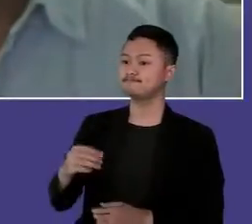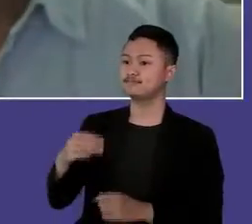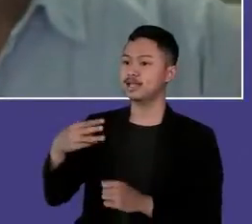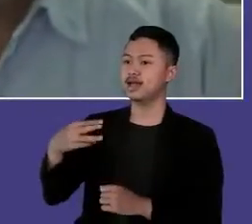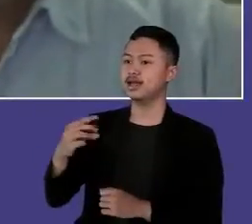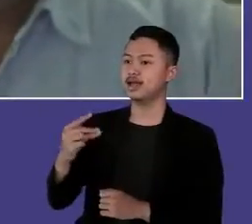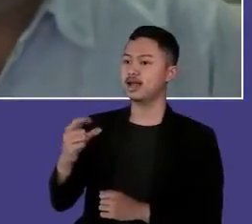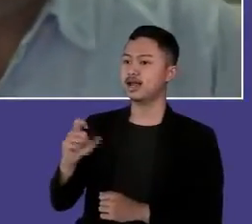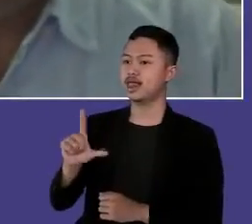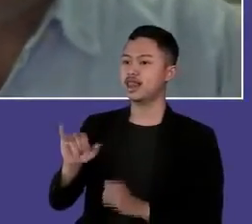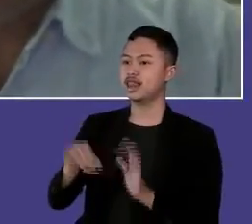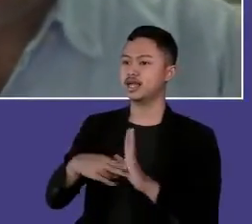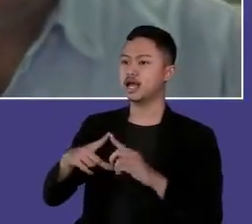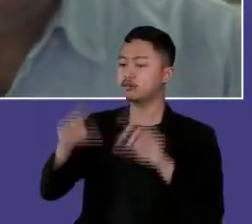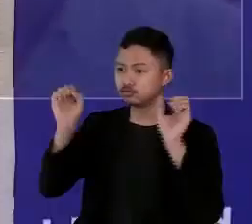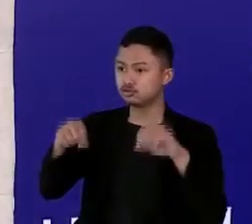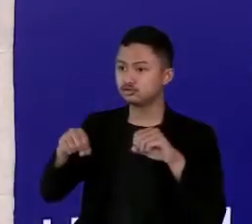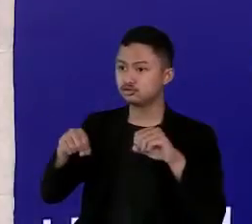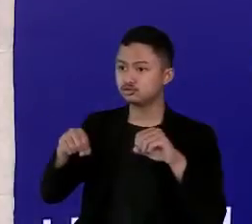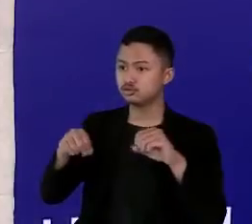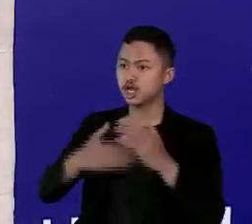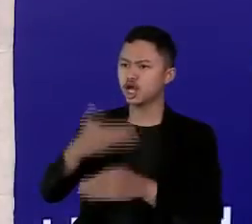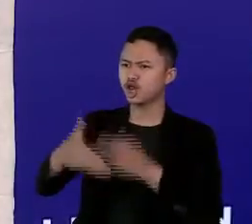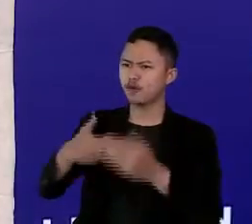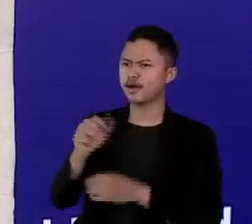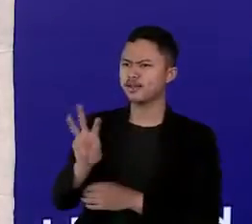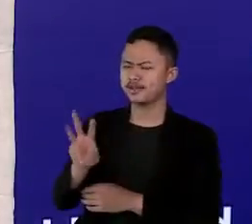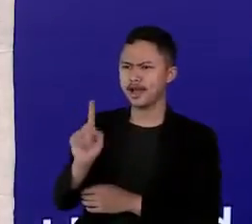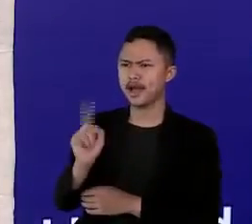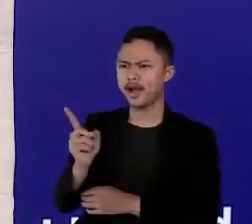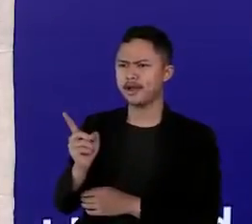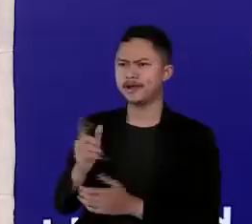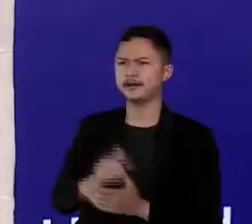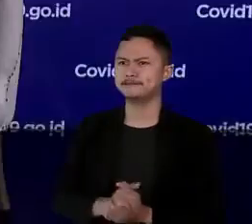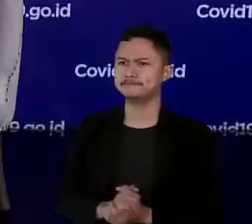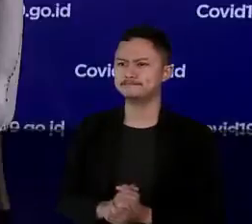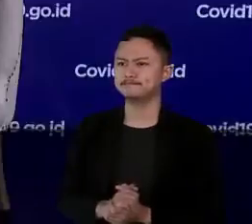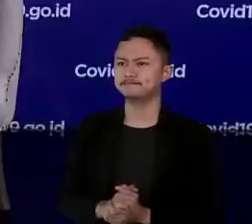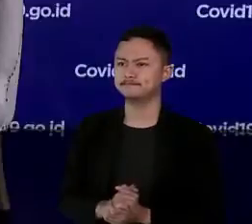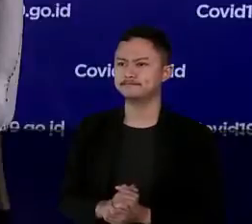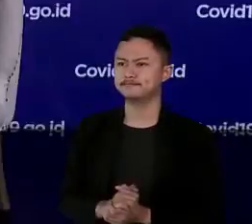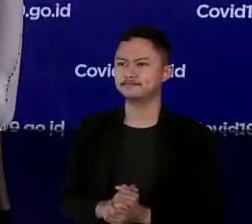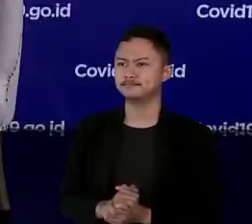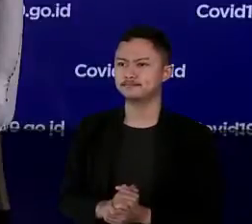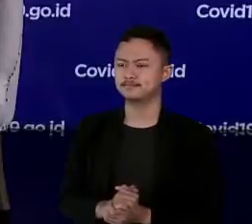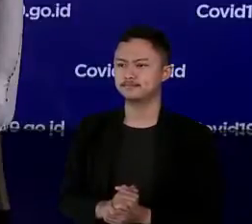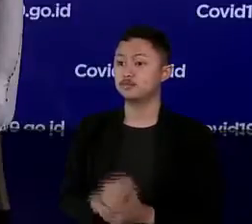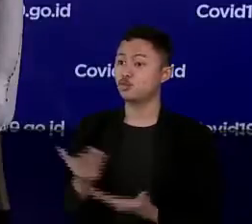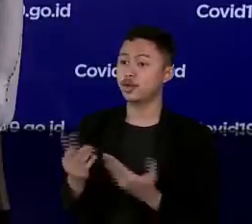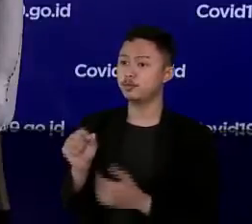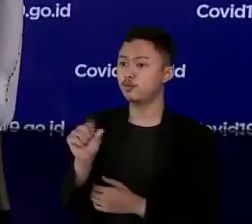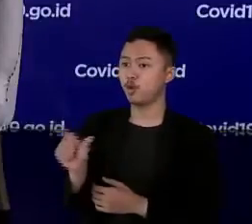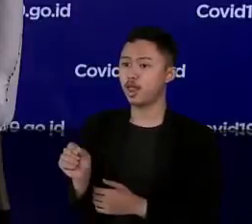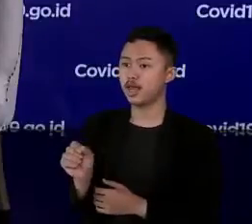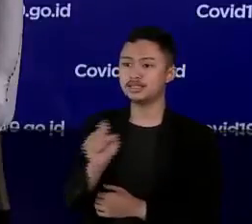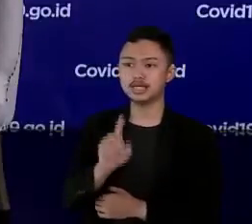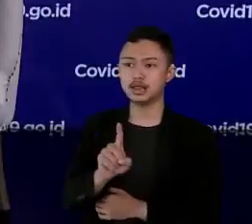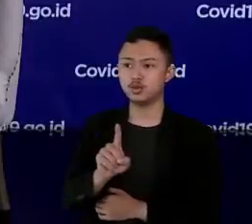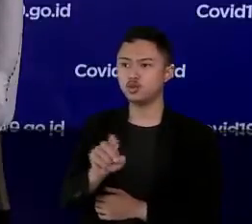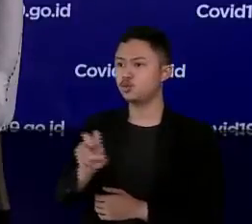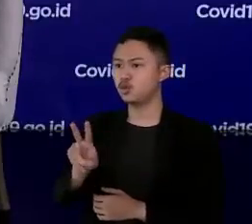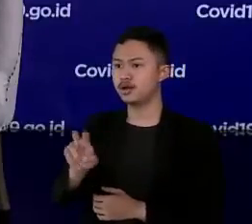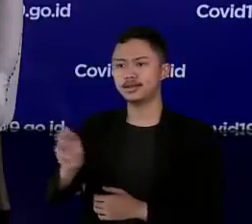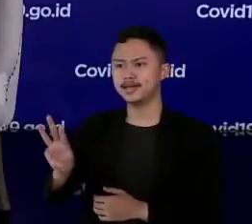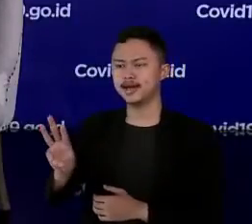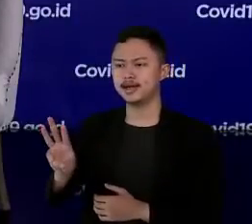itu Setujukah dengan prediksi profesor yang akan ada dipastikan Indonesia mempengaruhi gelombang 3 pada bulan 12 atau bulan 3 dan